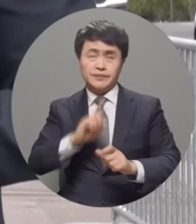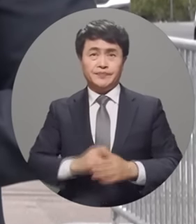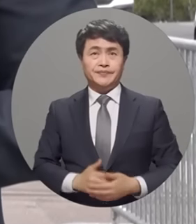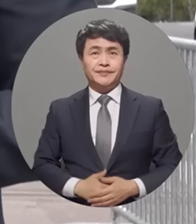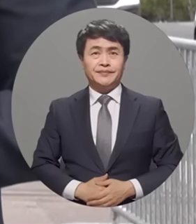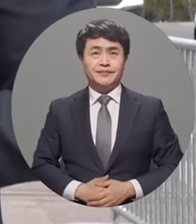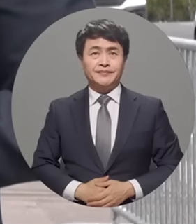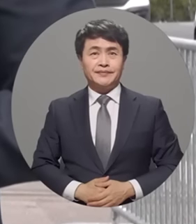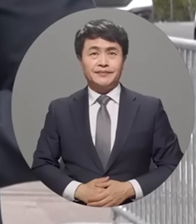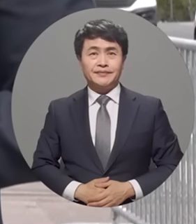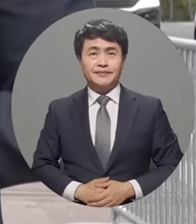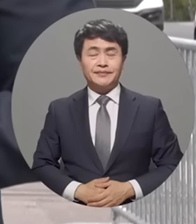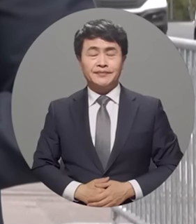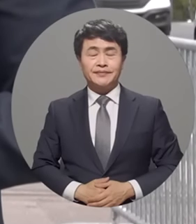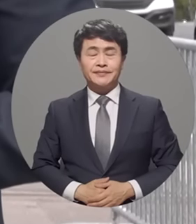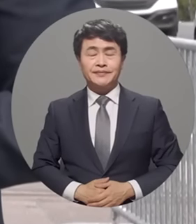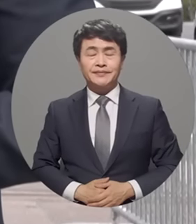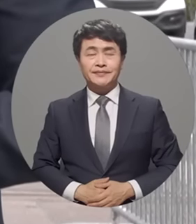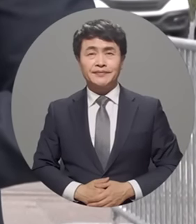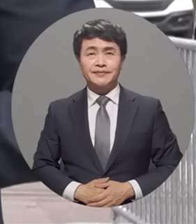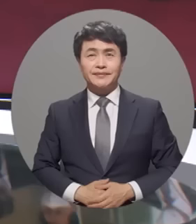대목입니다. 파리에서 MBC 뉴스 손영입니다.